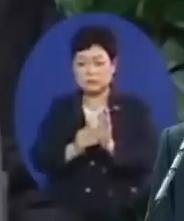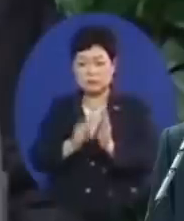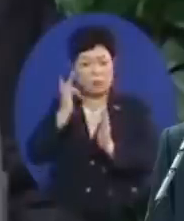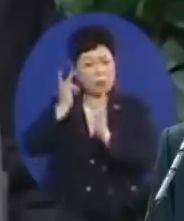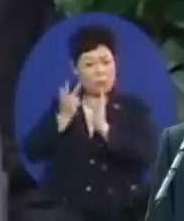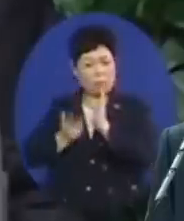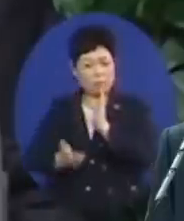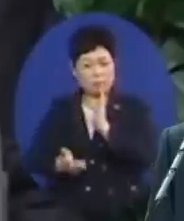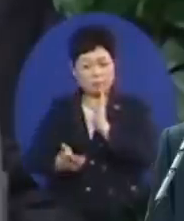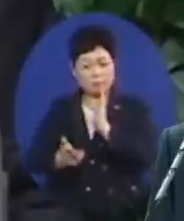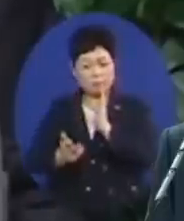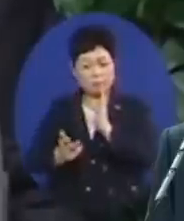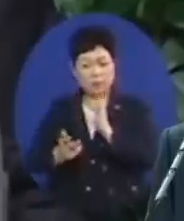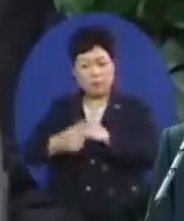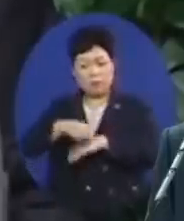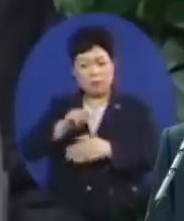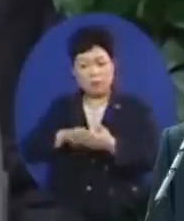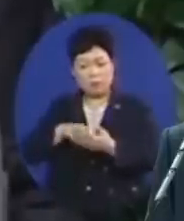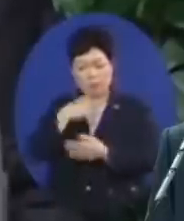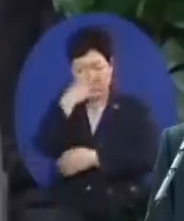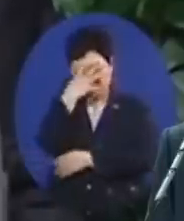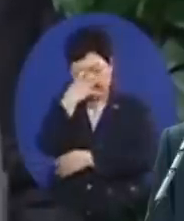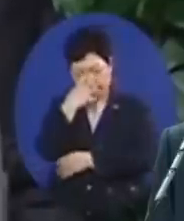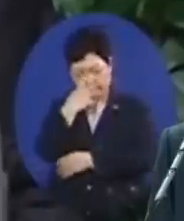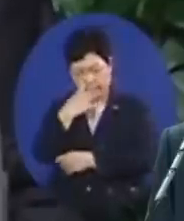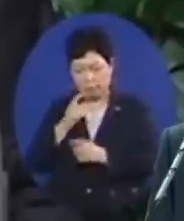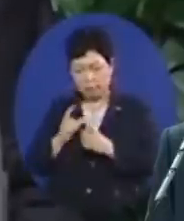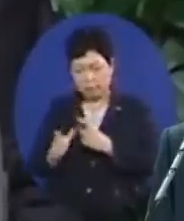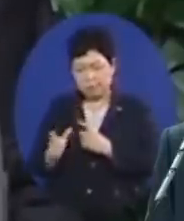호텔에 들어왔는데 마음이 우울해지고